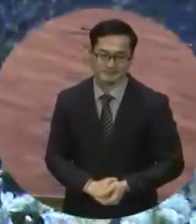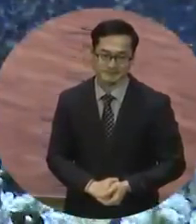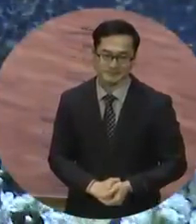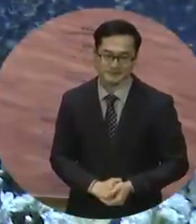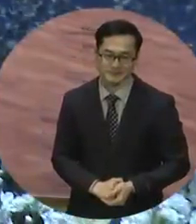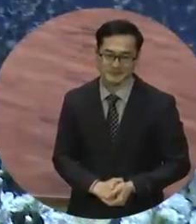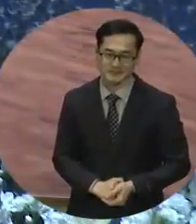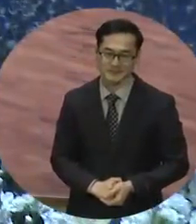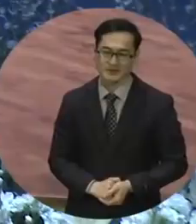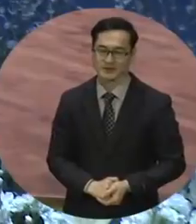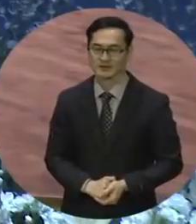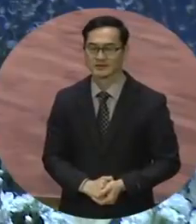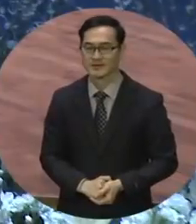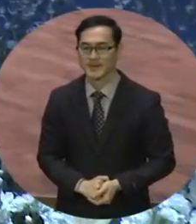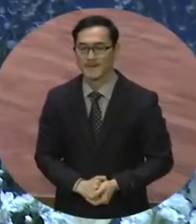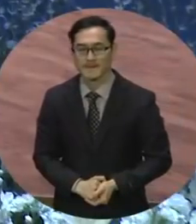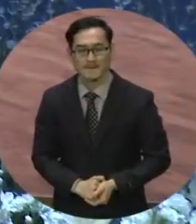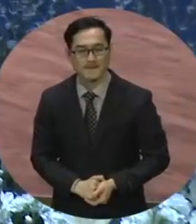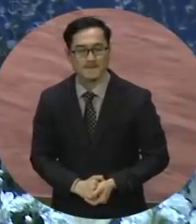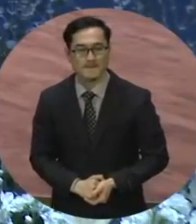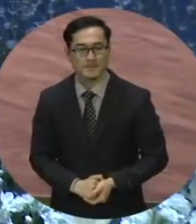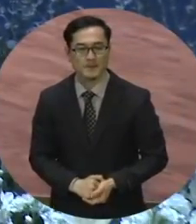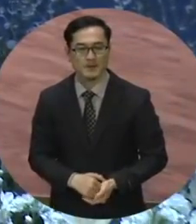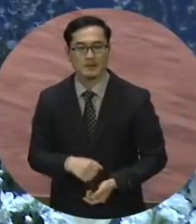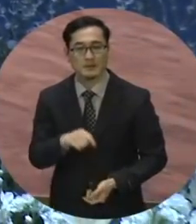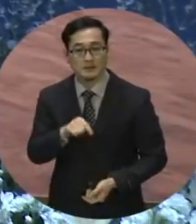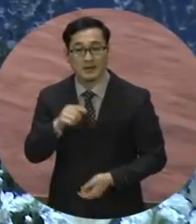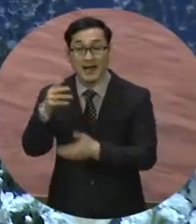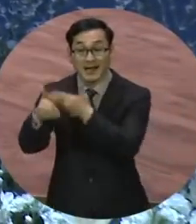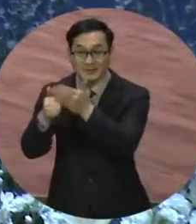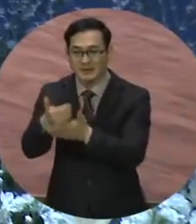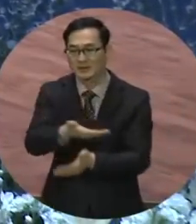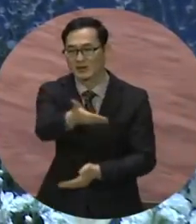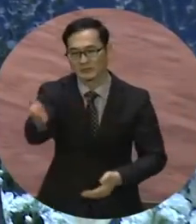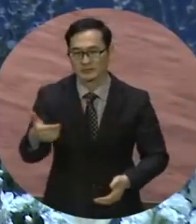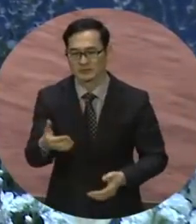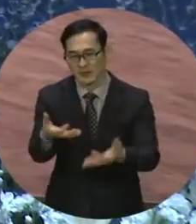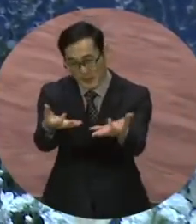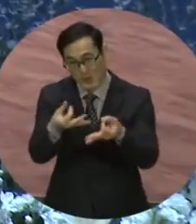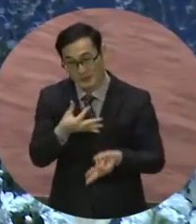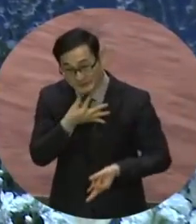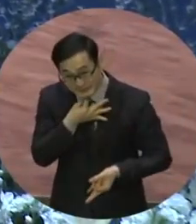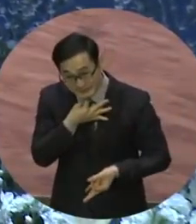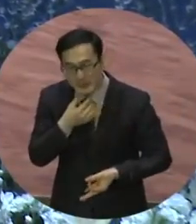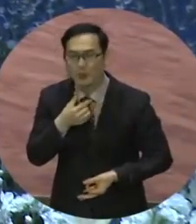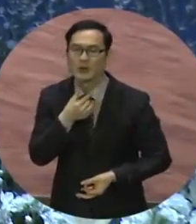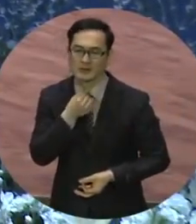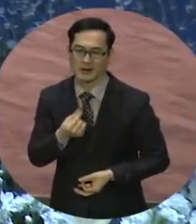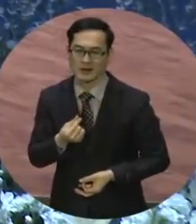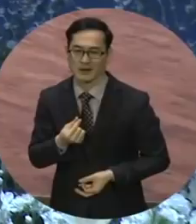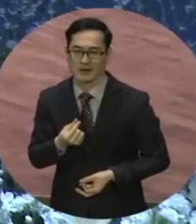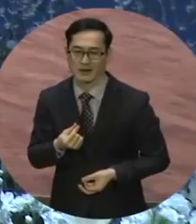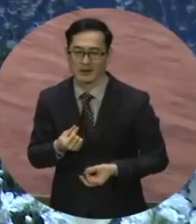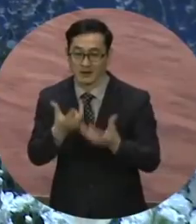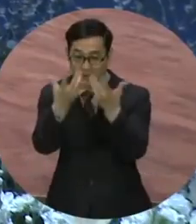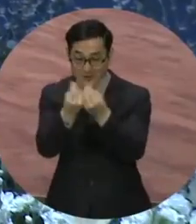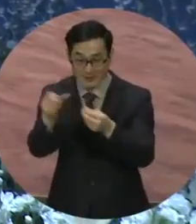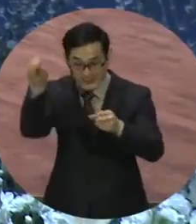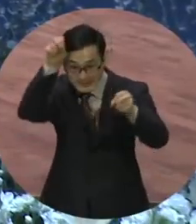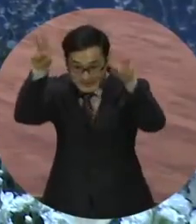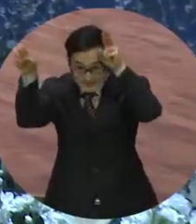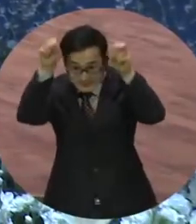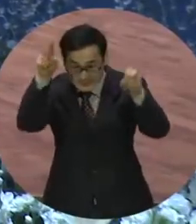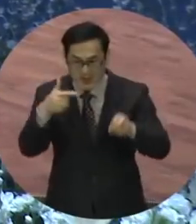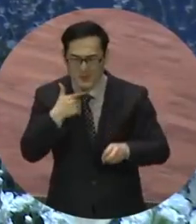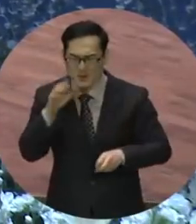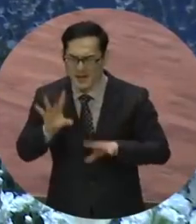이런 모습을 하나님께서는 보시기 원하십니다. 이 목마른 사슴이 말이죠. 갈급한 이 목마른